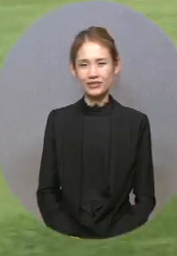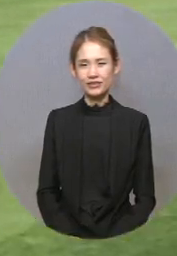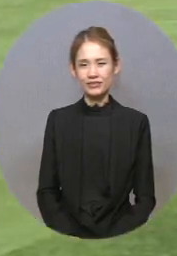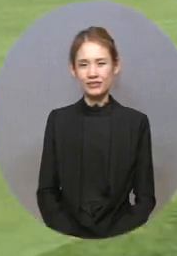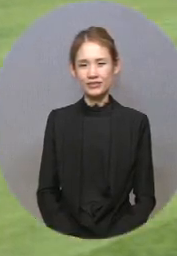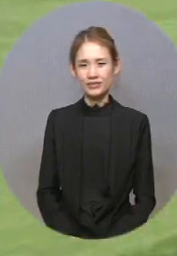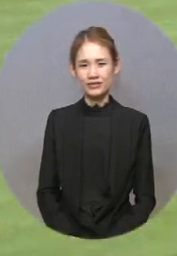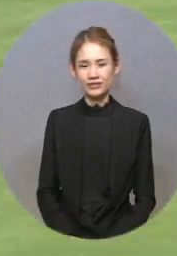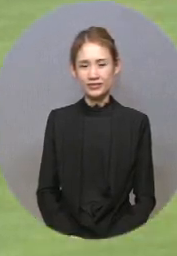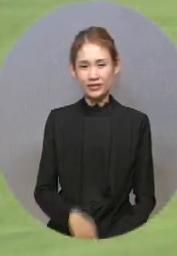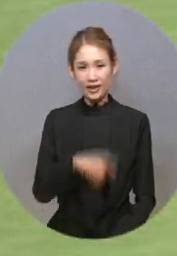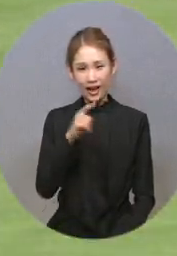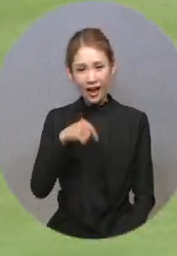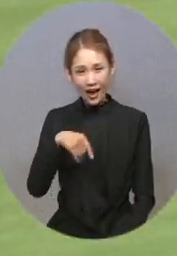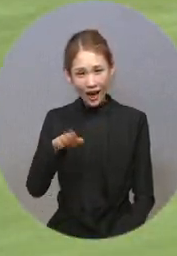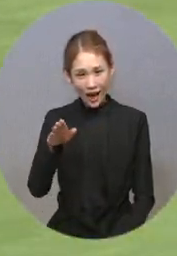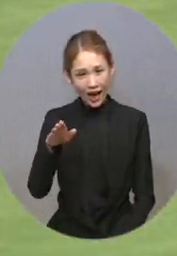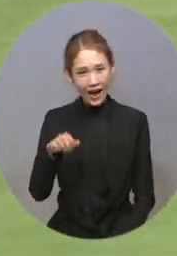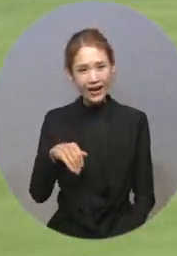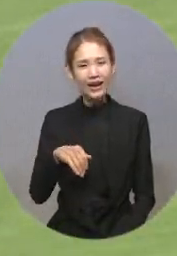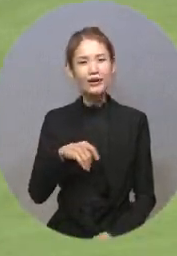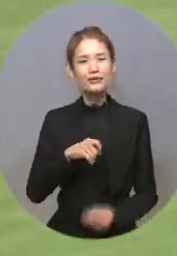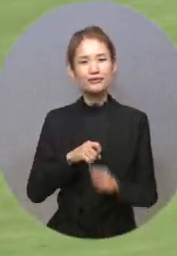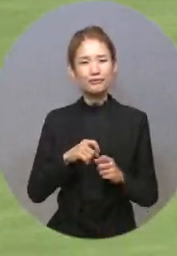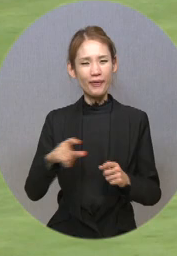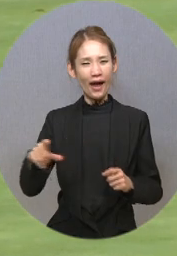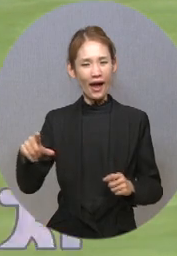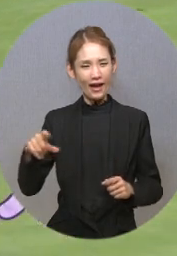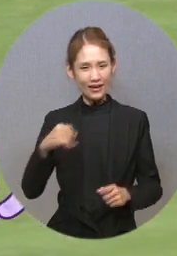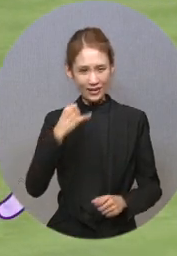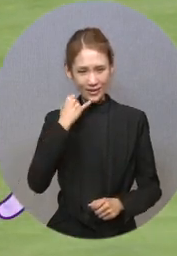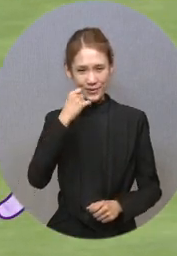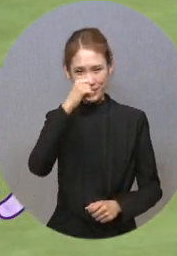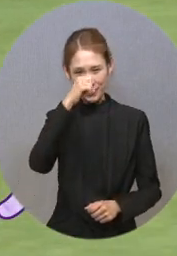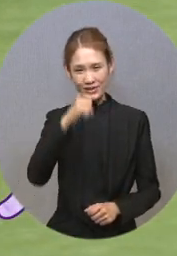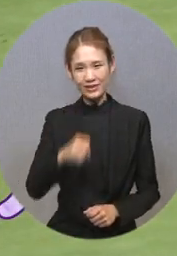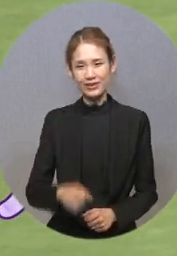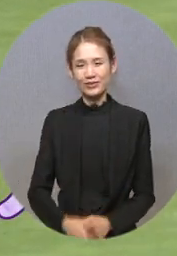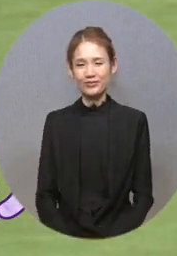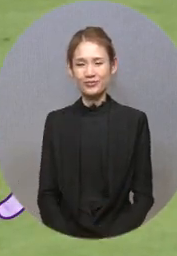어? 가 가. 오 간다 간다. 아 좋아 좋아.